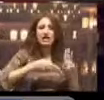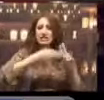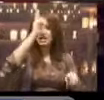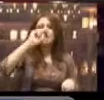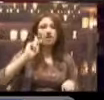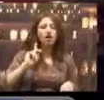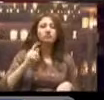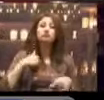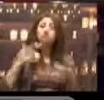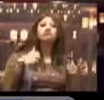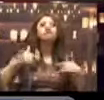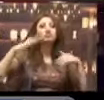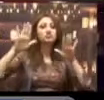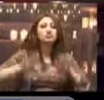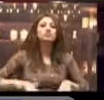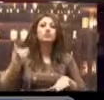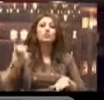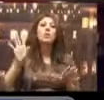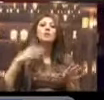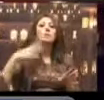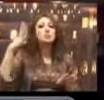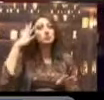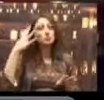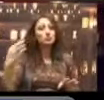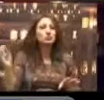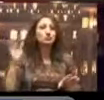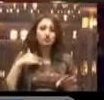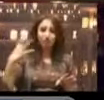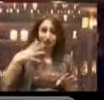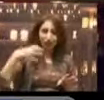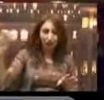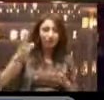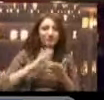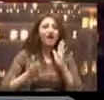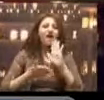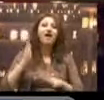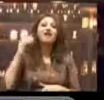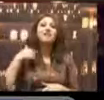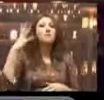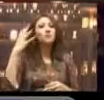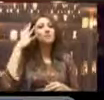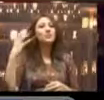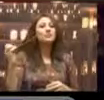وبدات بقى حسيت بقى يعني انبسطت جدا جدا جدا، حسيت ان